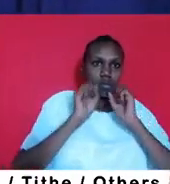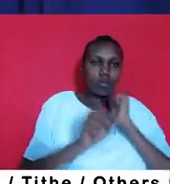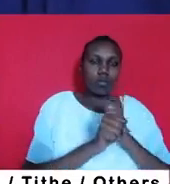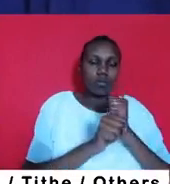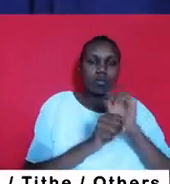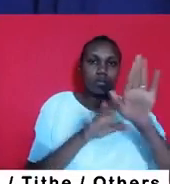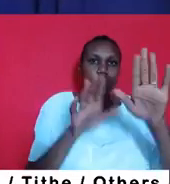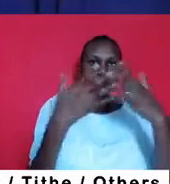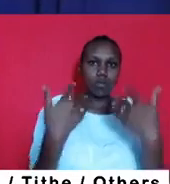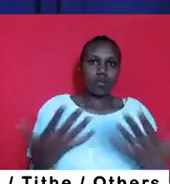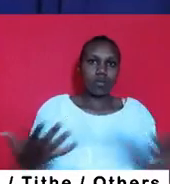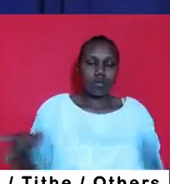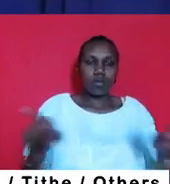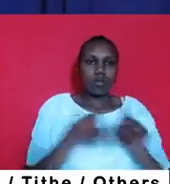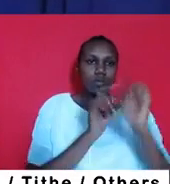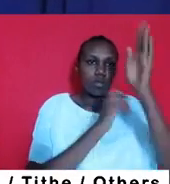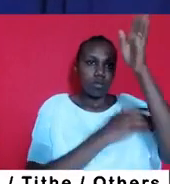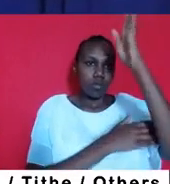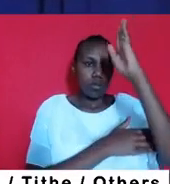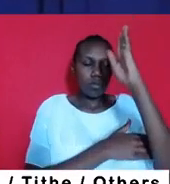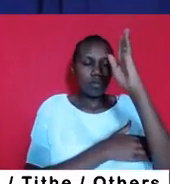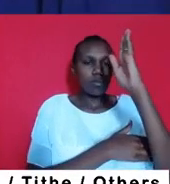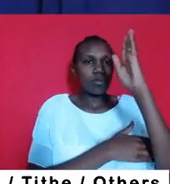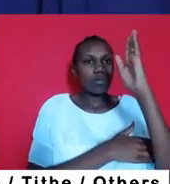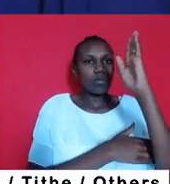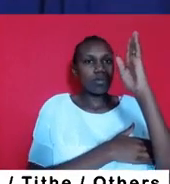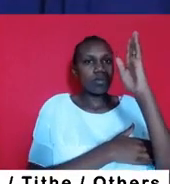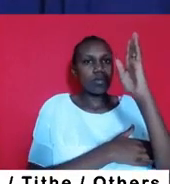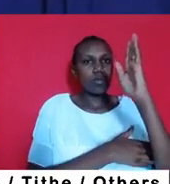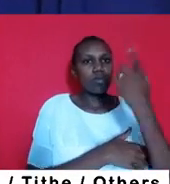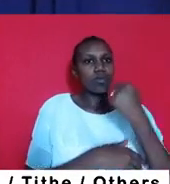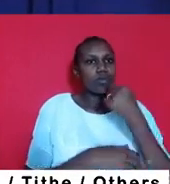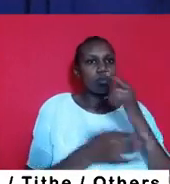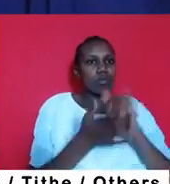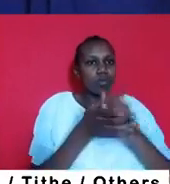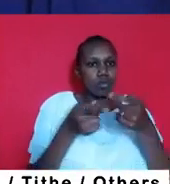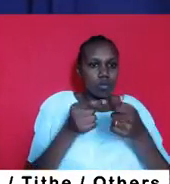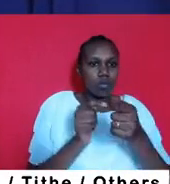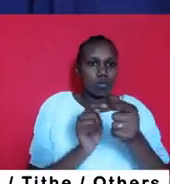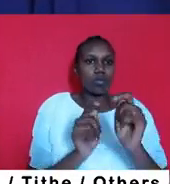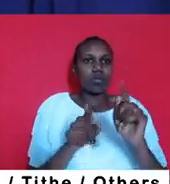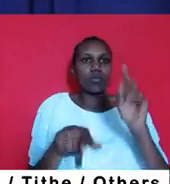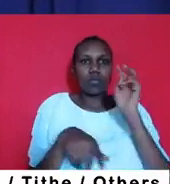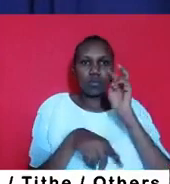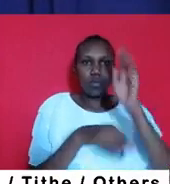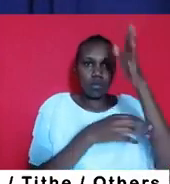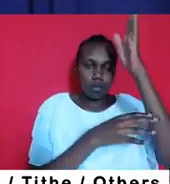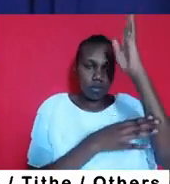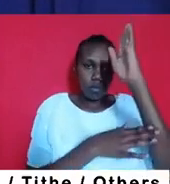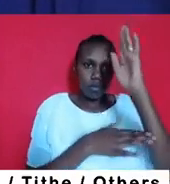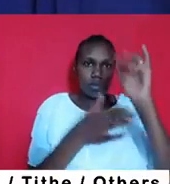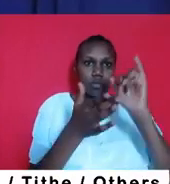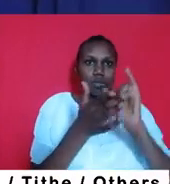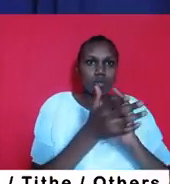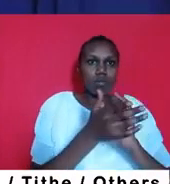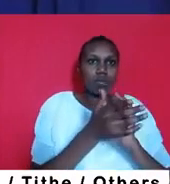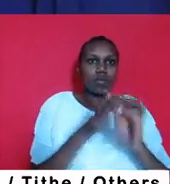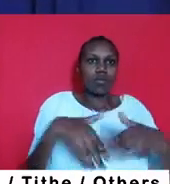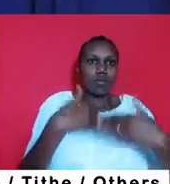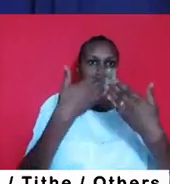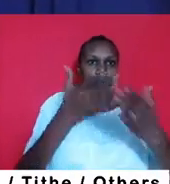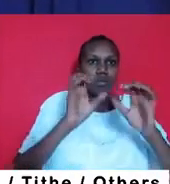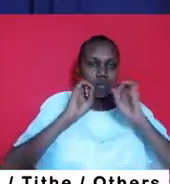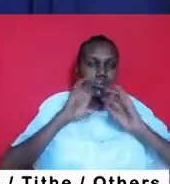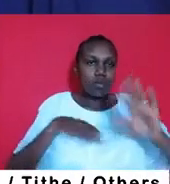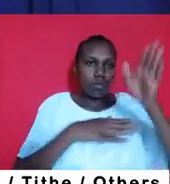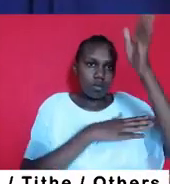mikono yao. Na Baba wewe ambao ulisema tukujaribu ili tuweze kukuona, utamituminia baraka